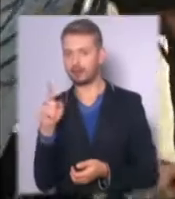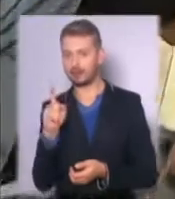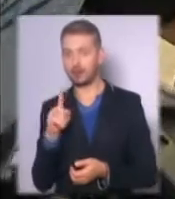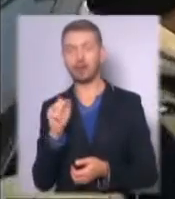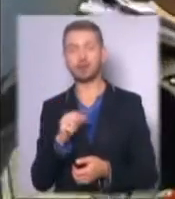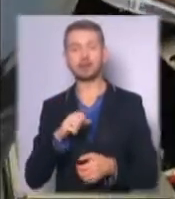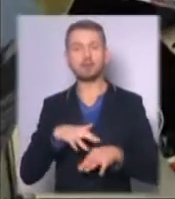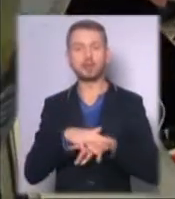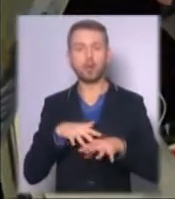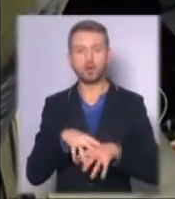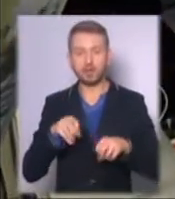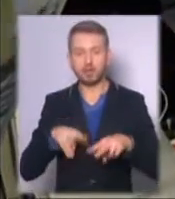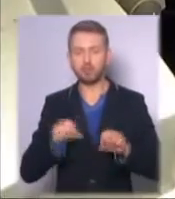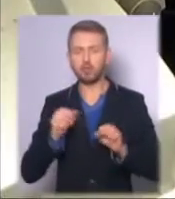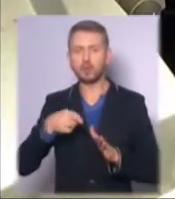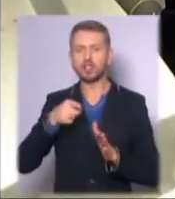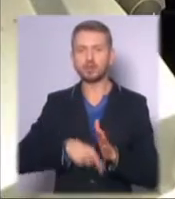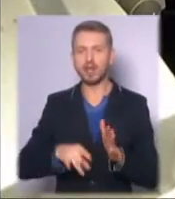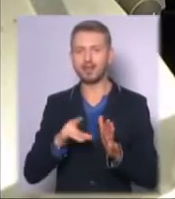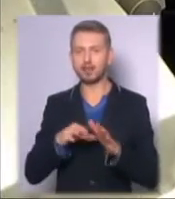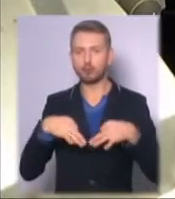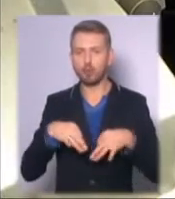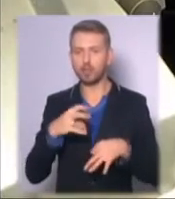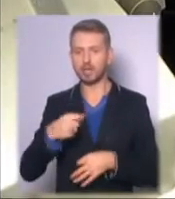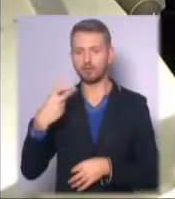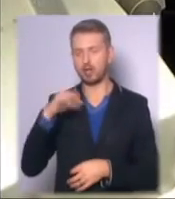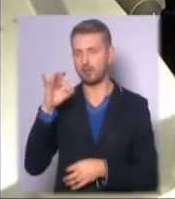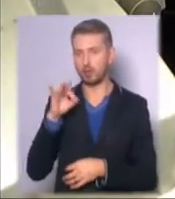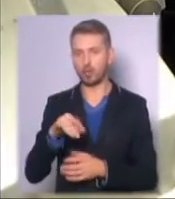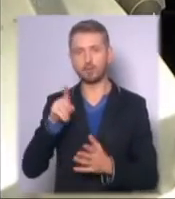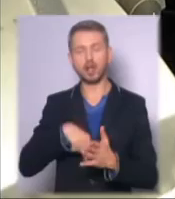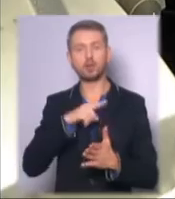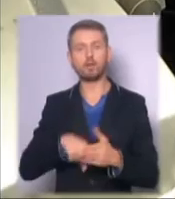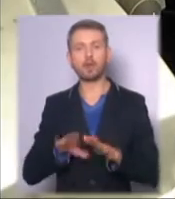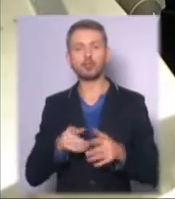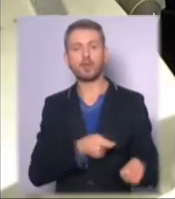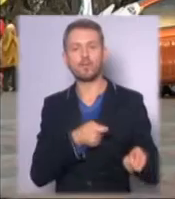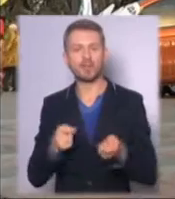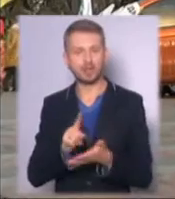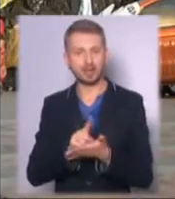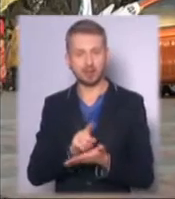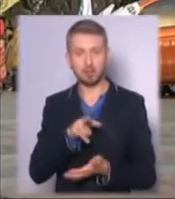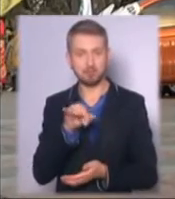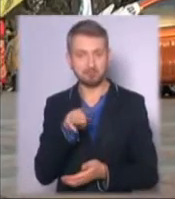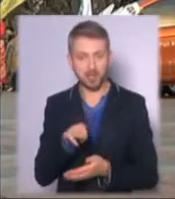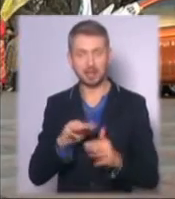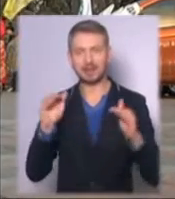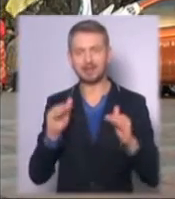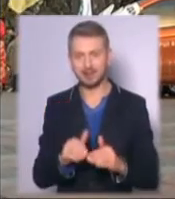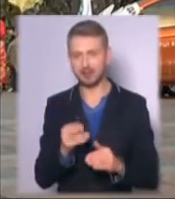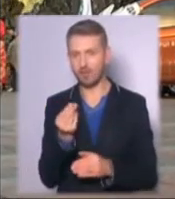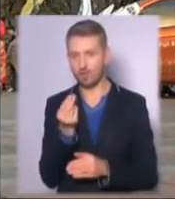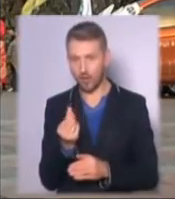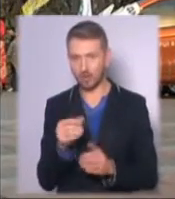підрахунками експертів, могло б здешевити електромобілі на 20%. Скасування ж лише ввізних мит знизить вартість основних марок електромобілів